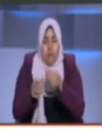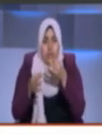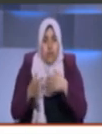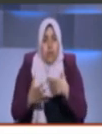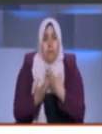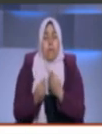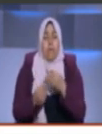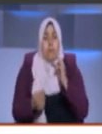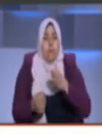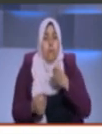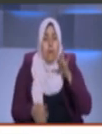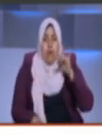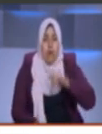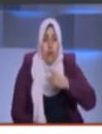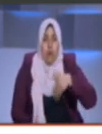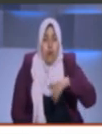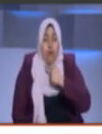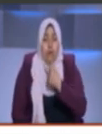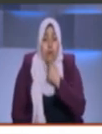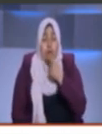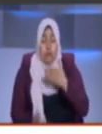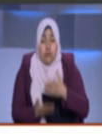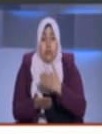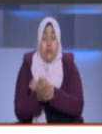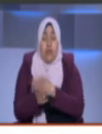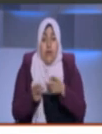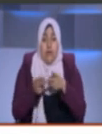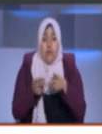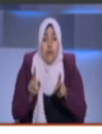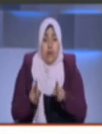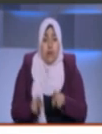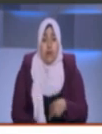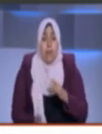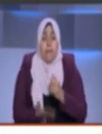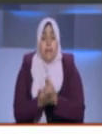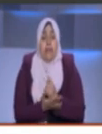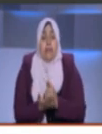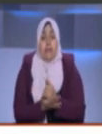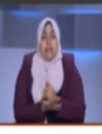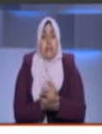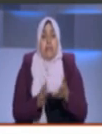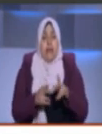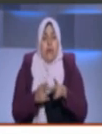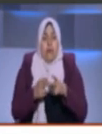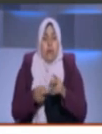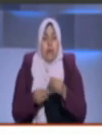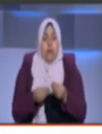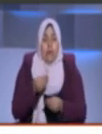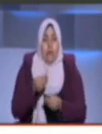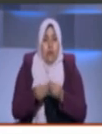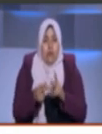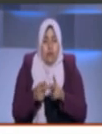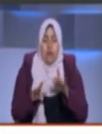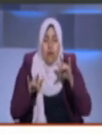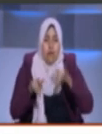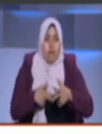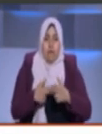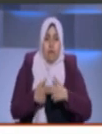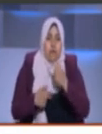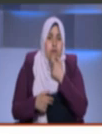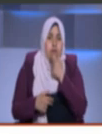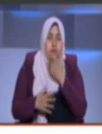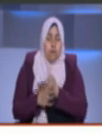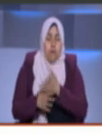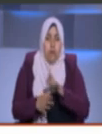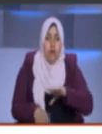يمكن لبريطانيا أن تعيد فتح المدارس أو الفتح التدريجي حتى. هذا ما يجعل بريطانيا